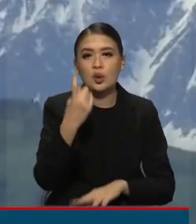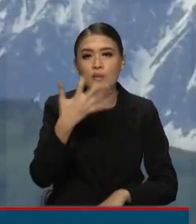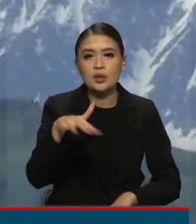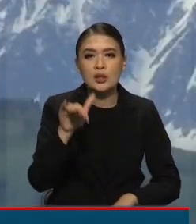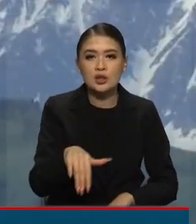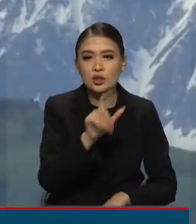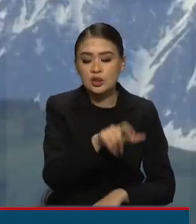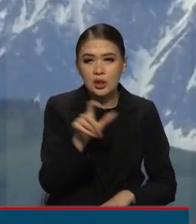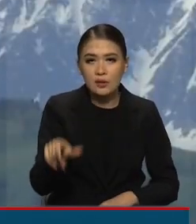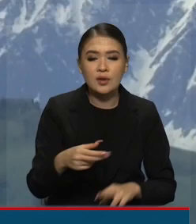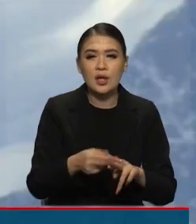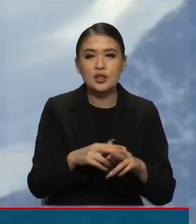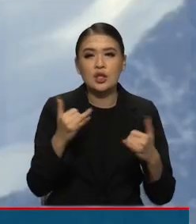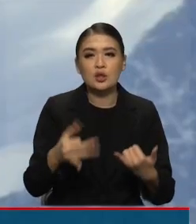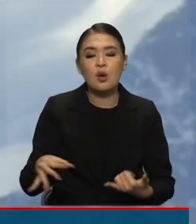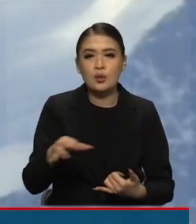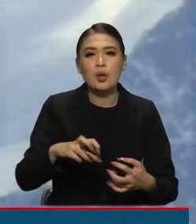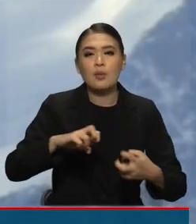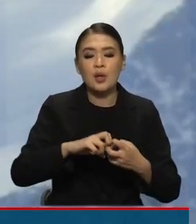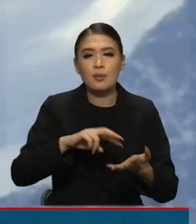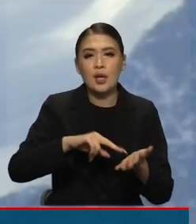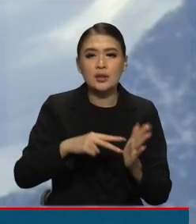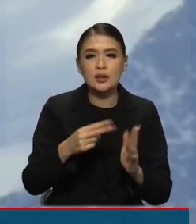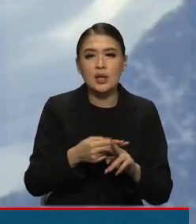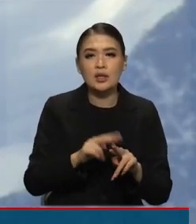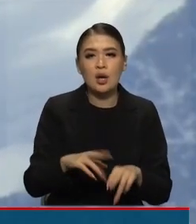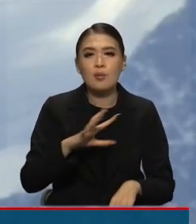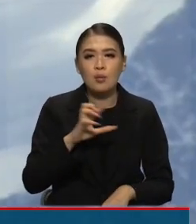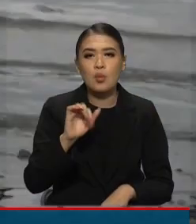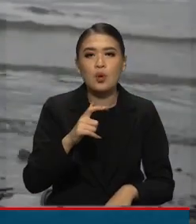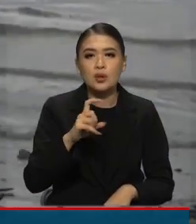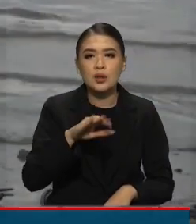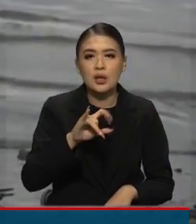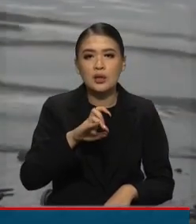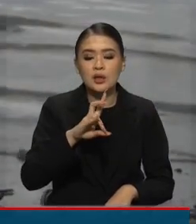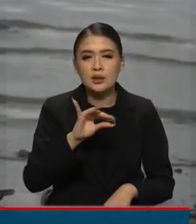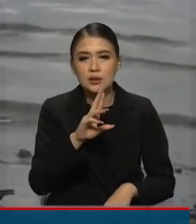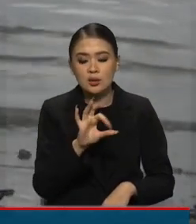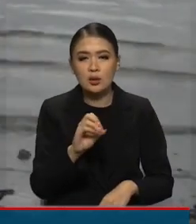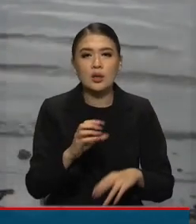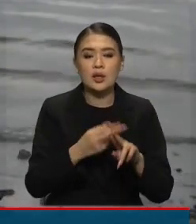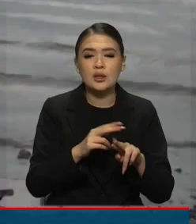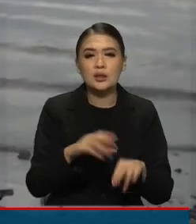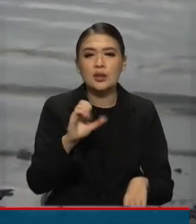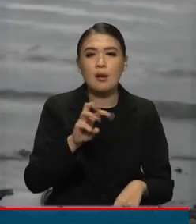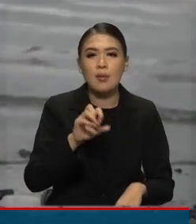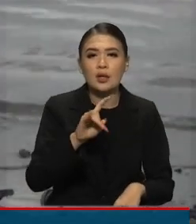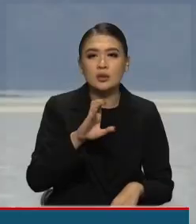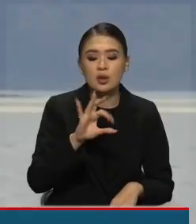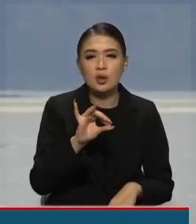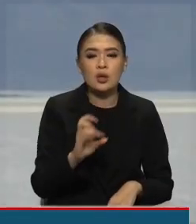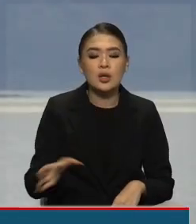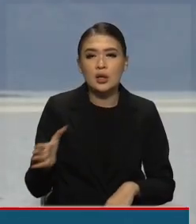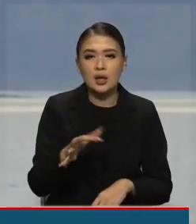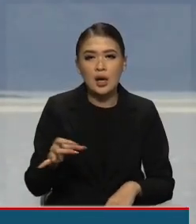тысяч человек. И теперь в области планируется благоустроить побережье Бухтарминского водохранилища со стороны Самарского района, которое